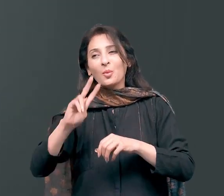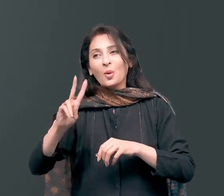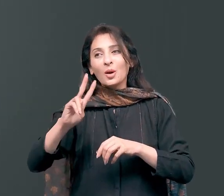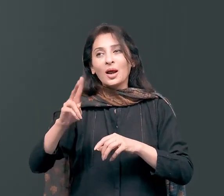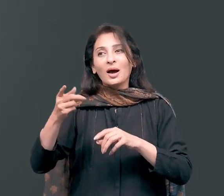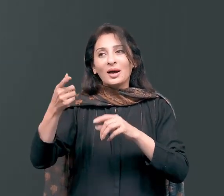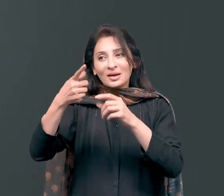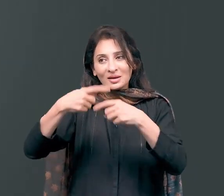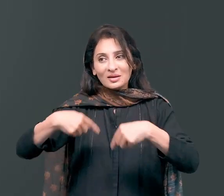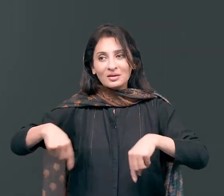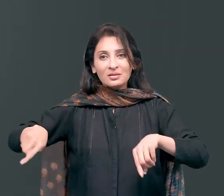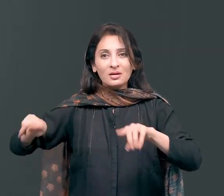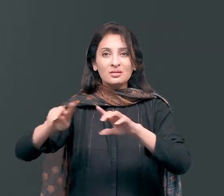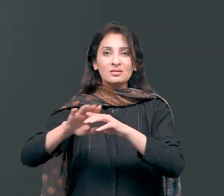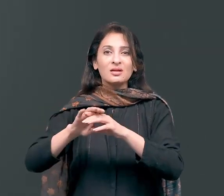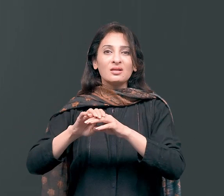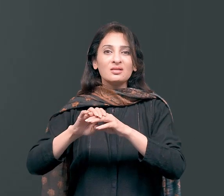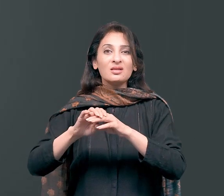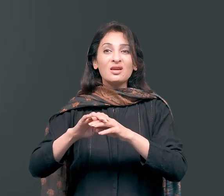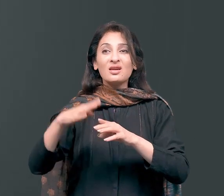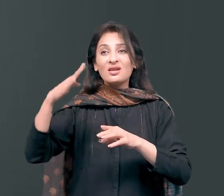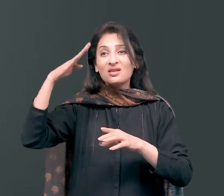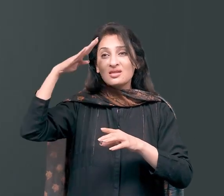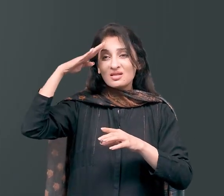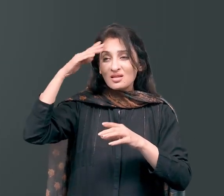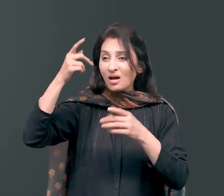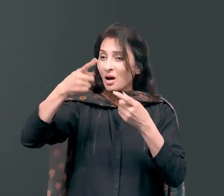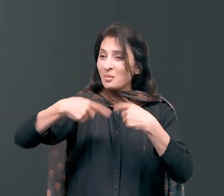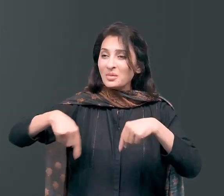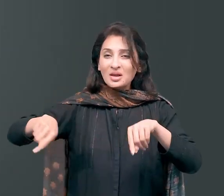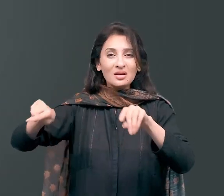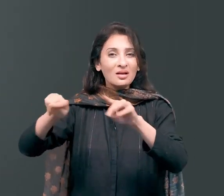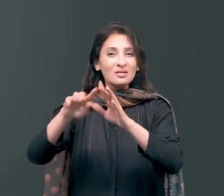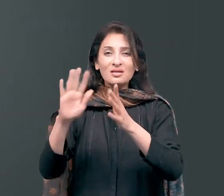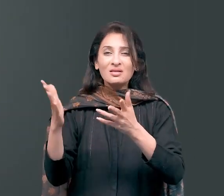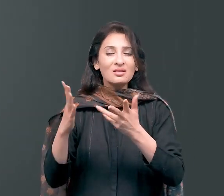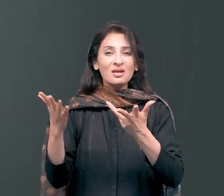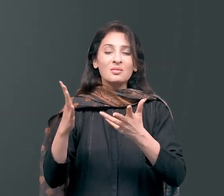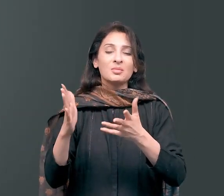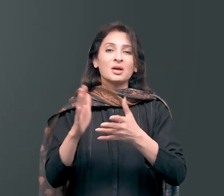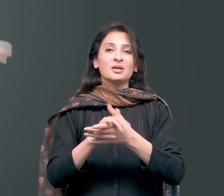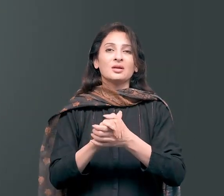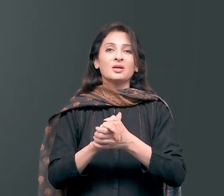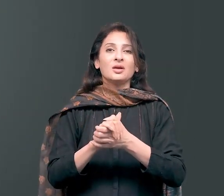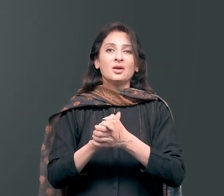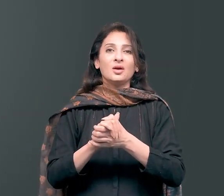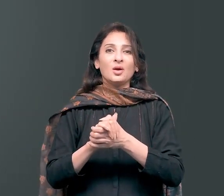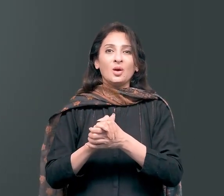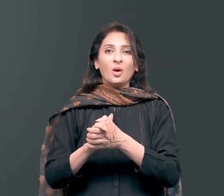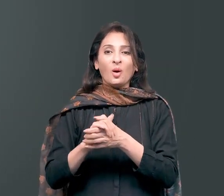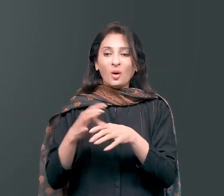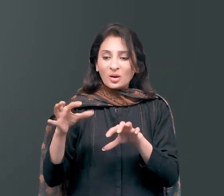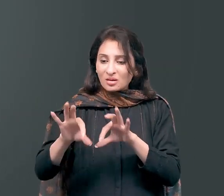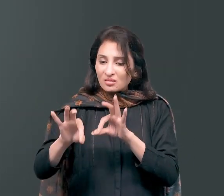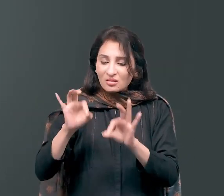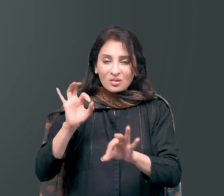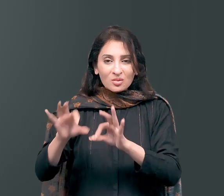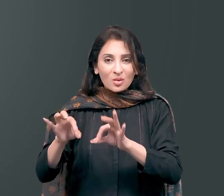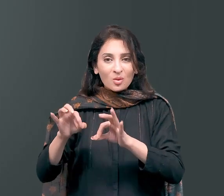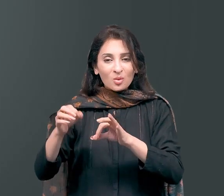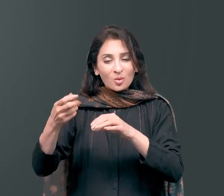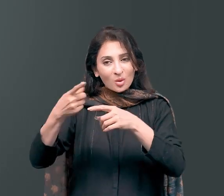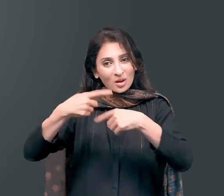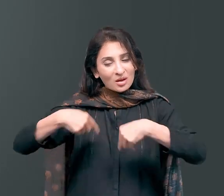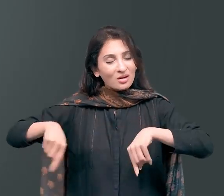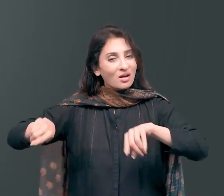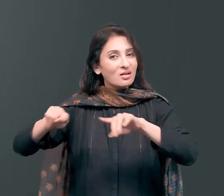نے یہ کہا کہ یہ ایک اسلامی ریاست ہوگا، نہ یہ اسلامی ریاست بنی، نہ ہی فلاحی ریاست بنی، نہ ہی